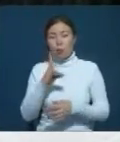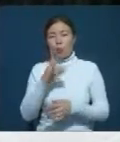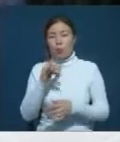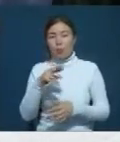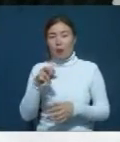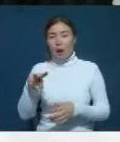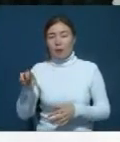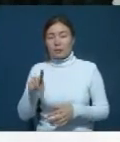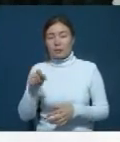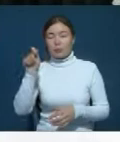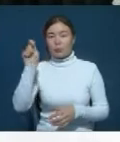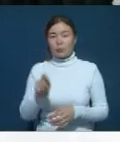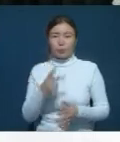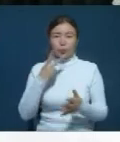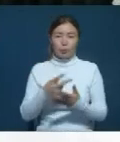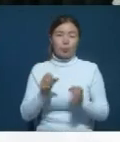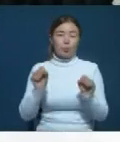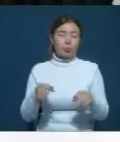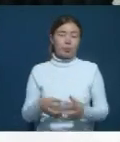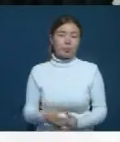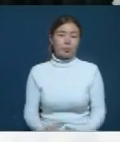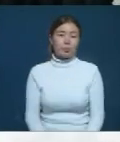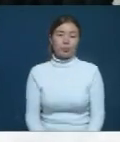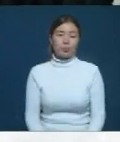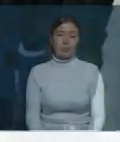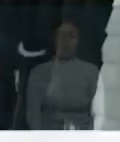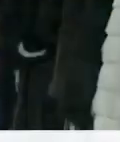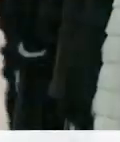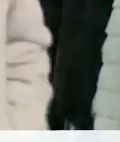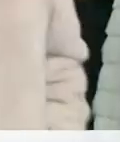Нұрплаза қонақ үйіне келіңіздер. Дариға Күшкімбай, Саламат Қайыпов, Айна Ақпарат.